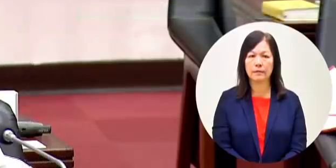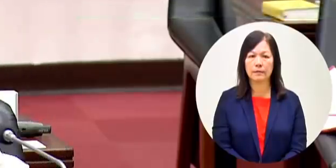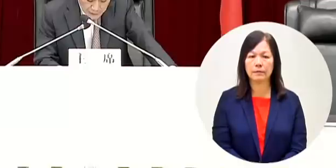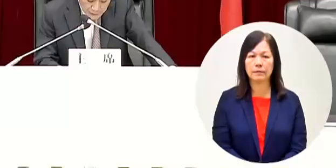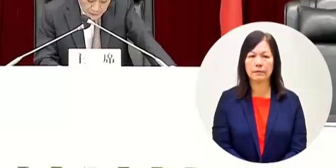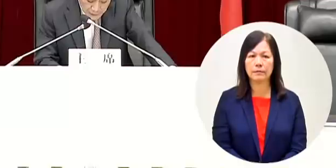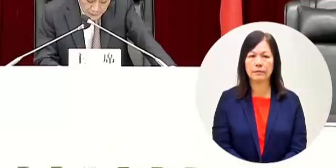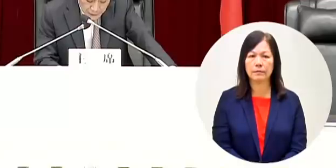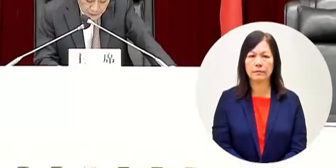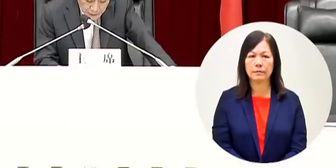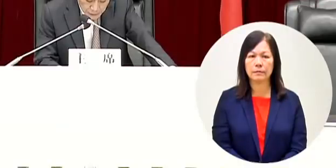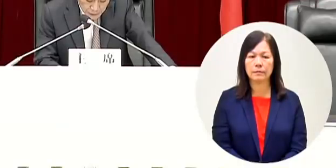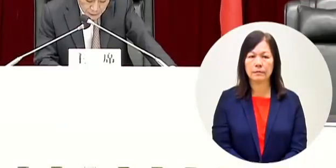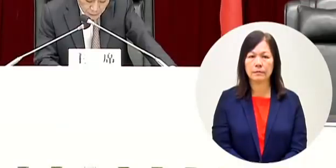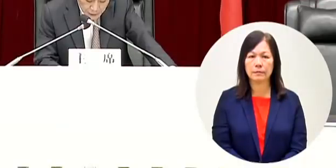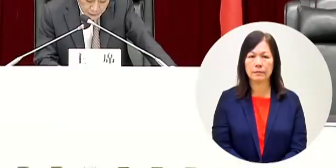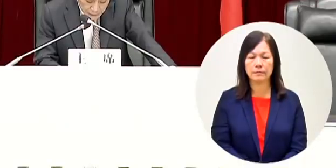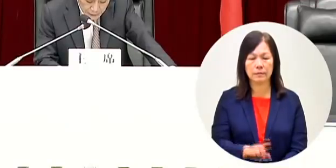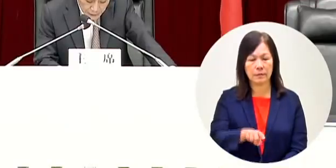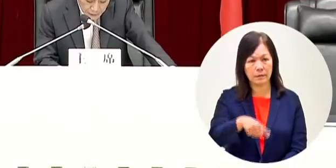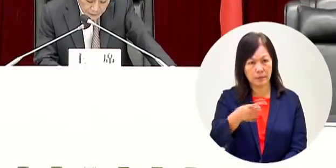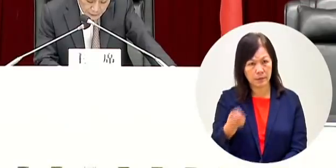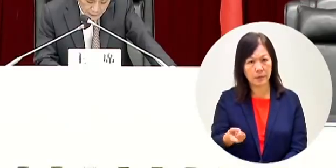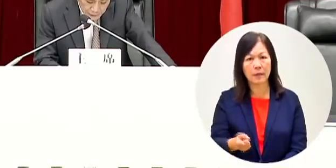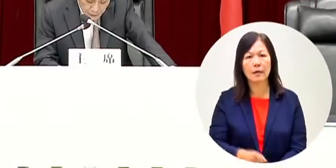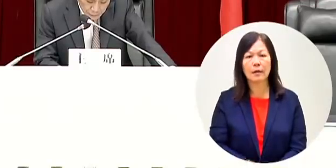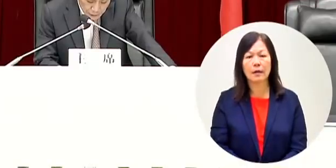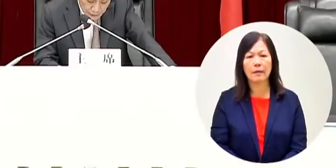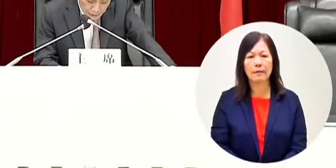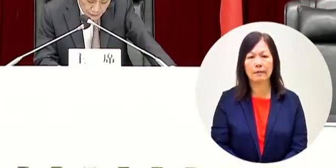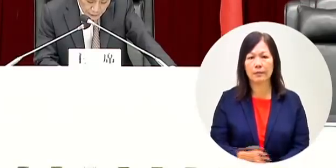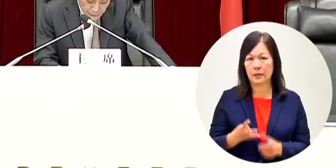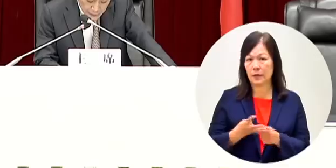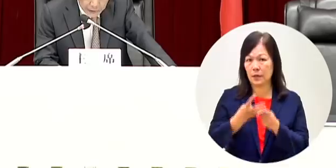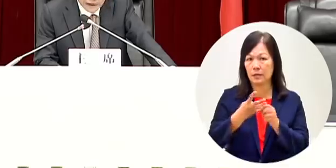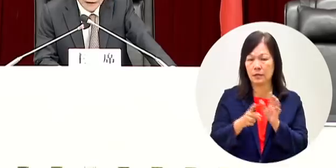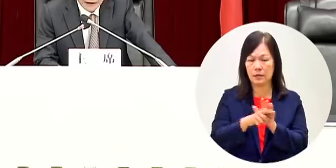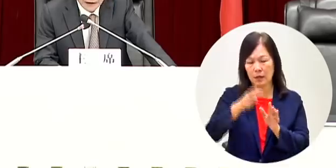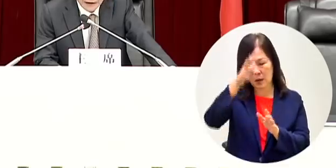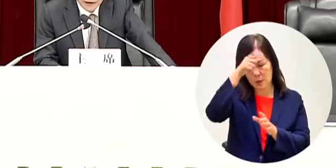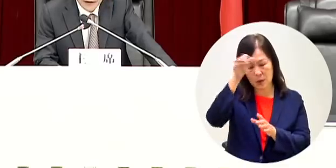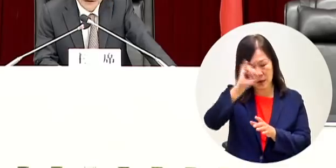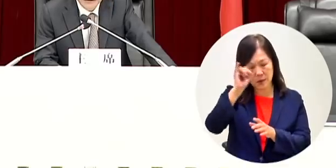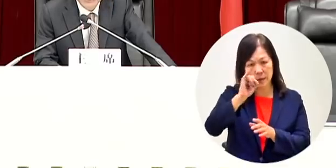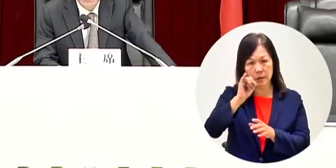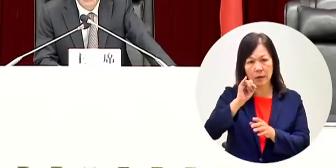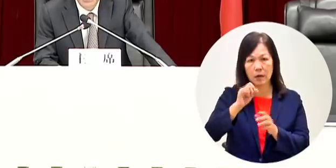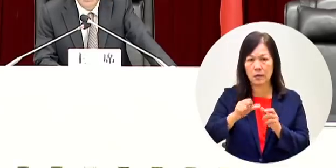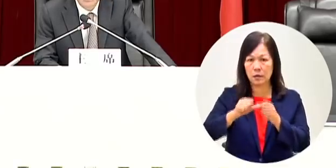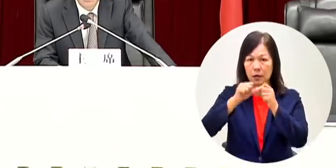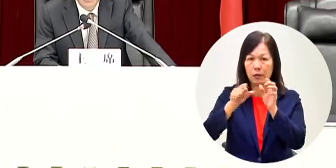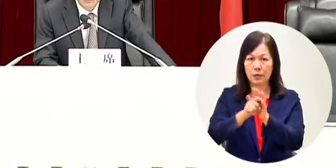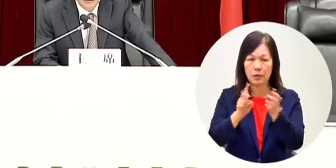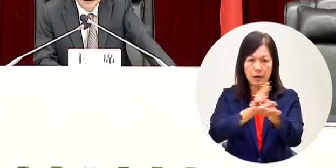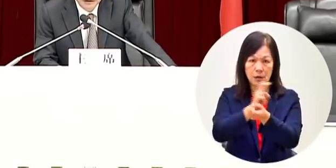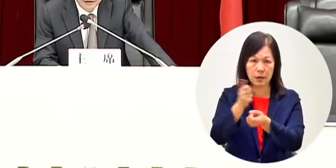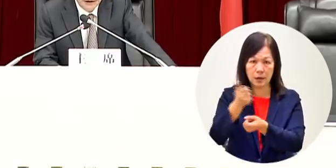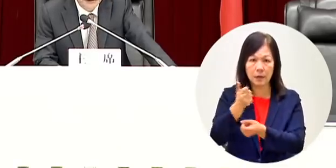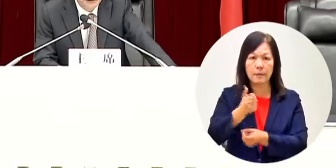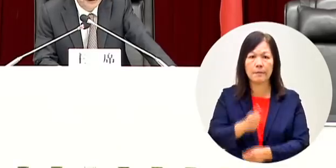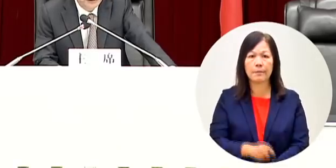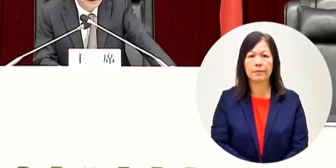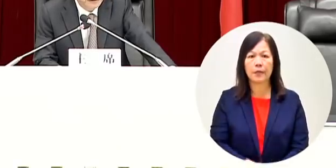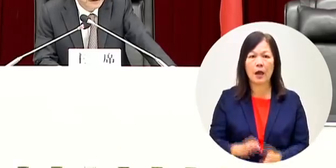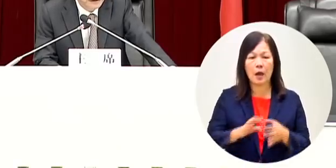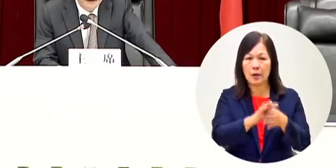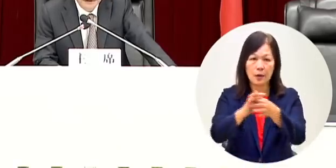再来，第四位黄杰议员，第五位林立凯议员，联合执行嘛，哈，